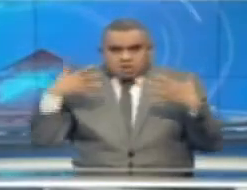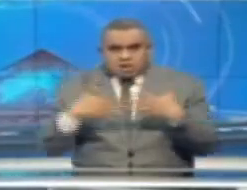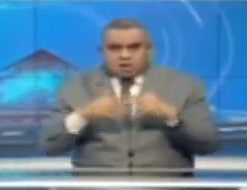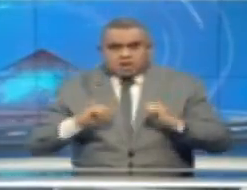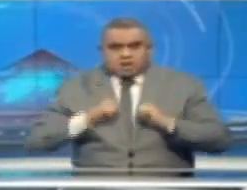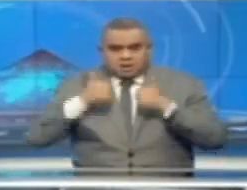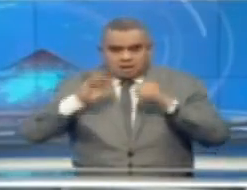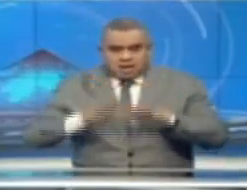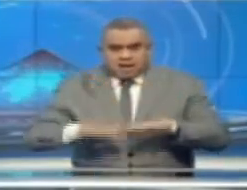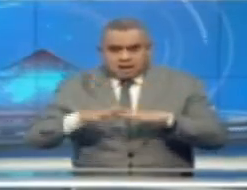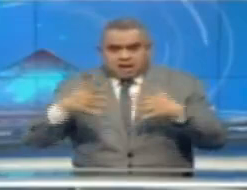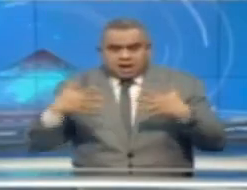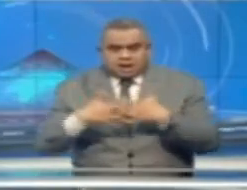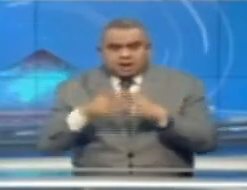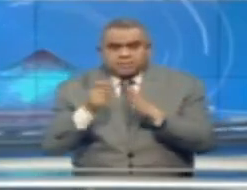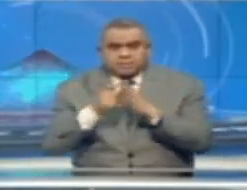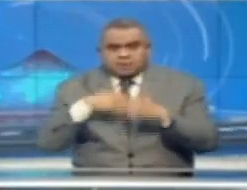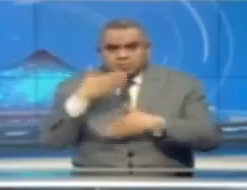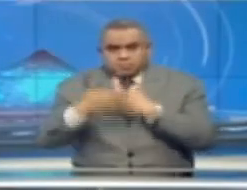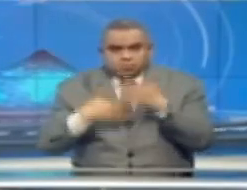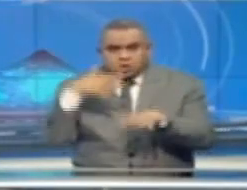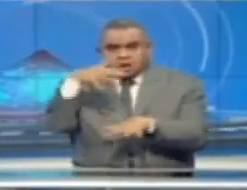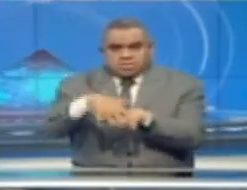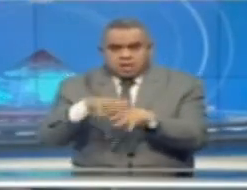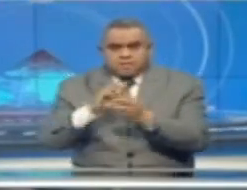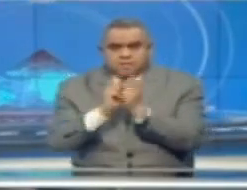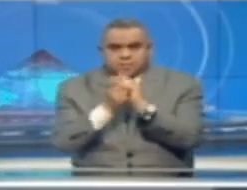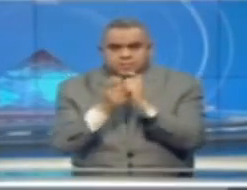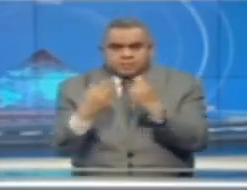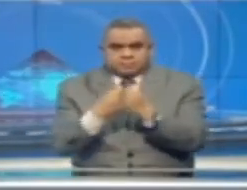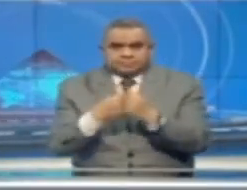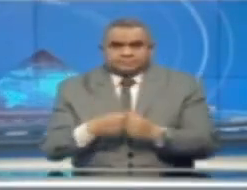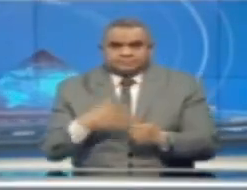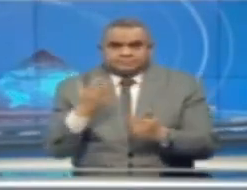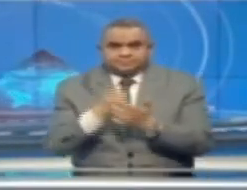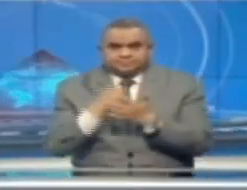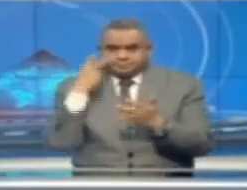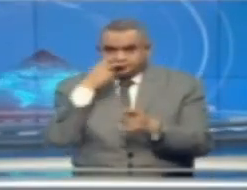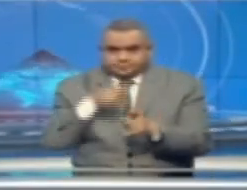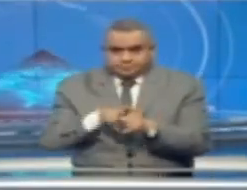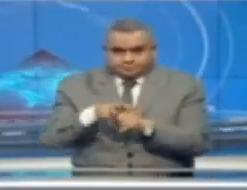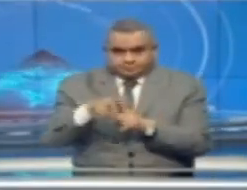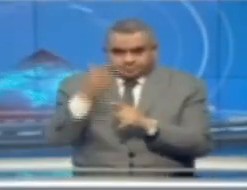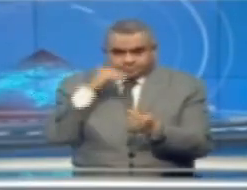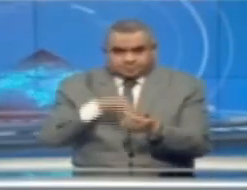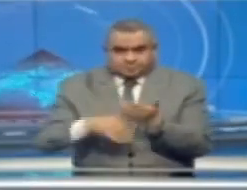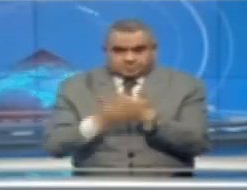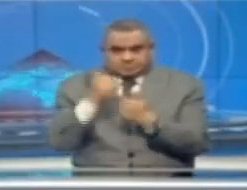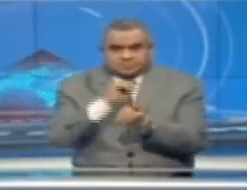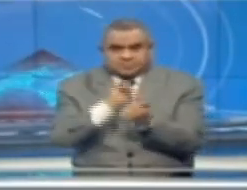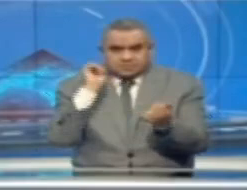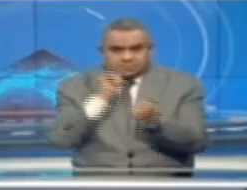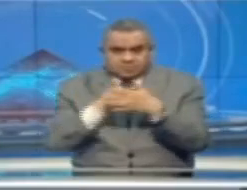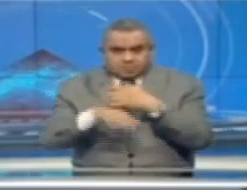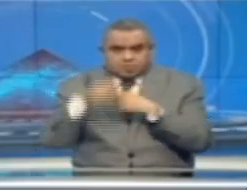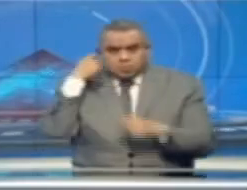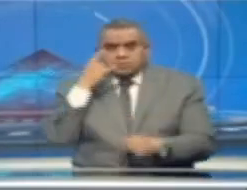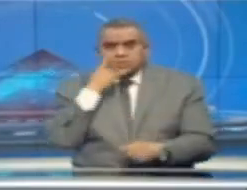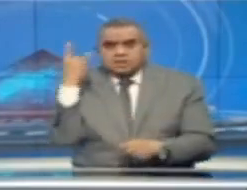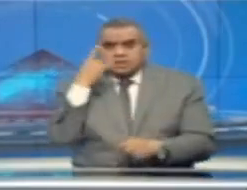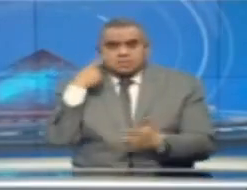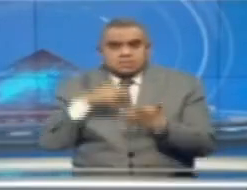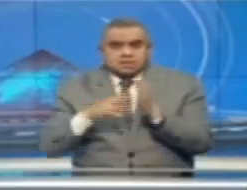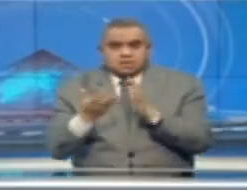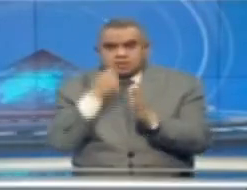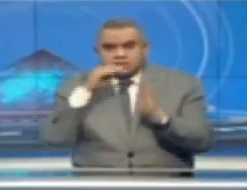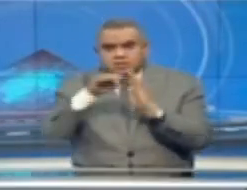ما يساعدهم على الاندماج السريع في المجتمع. المنظومة العقابية الحديثة التي تطبقها وزارة الداخلية تعتمد على